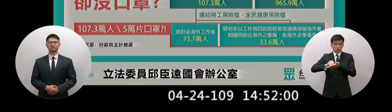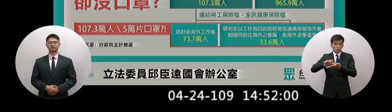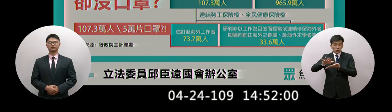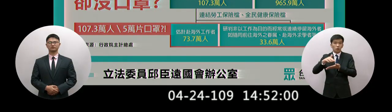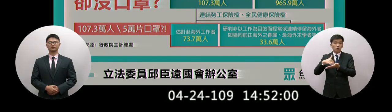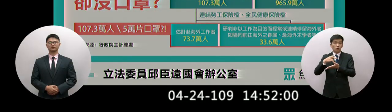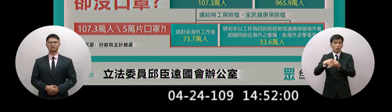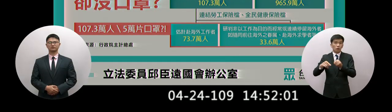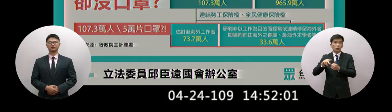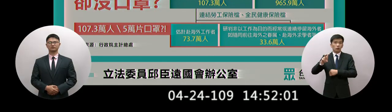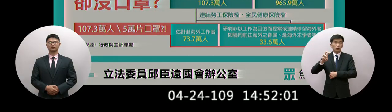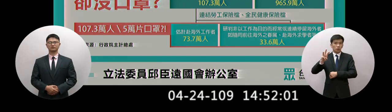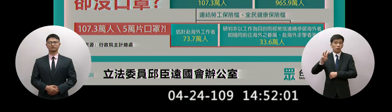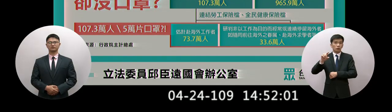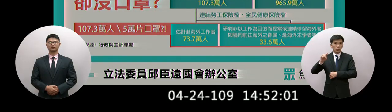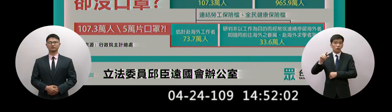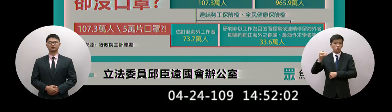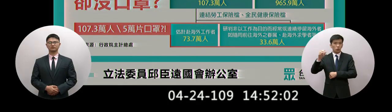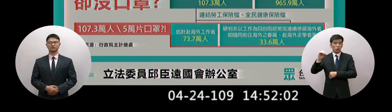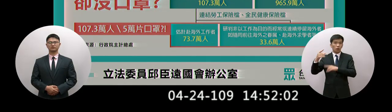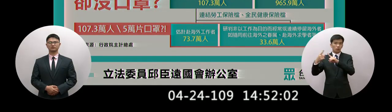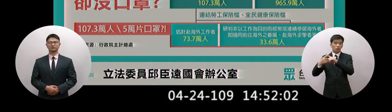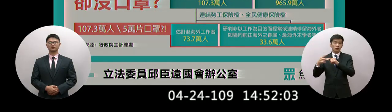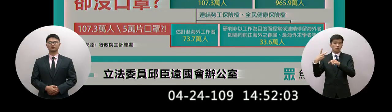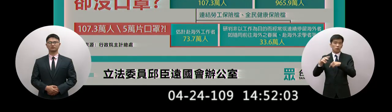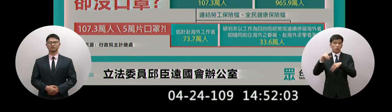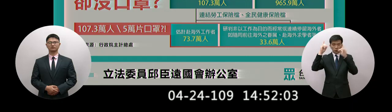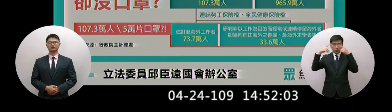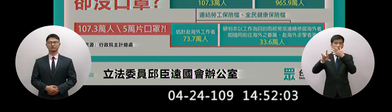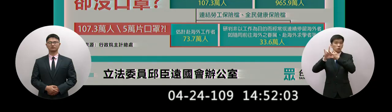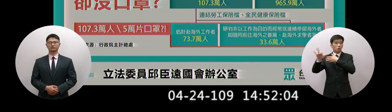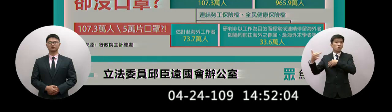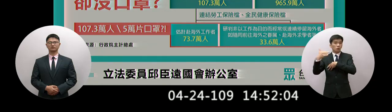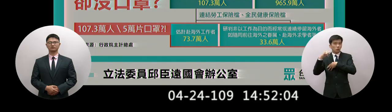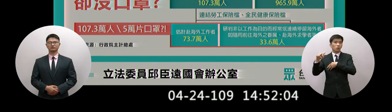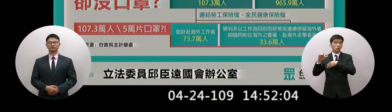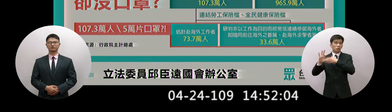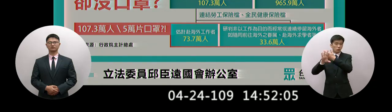2358.9万人，那在出国或连续经常性停留海外的大概有